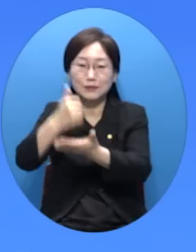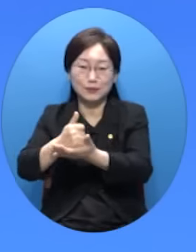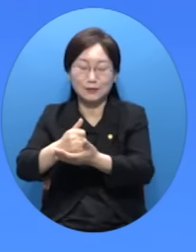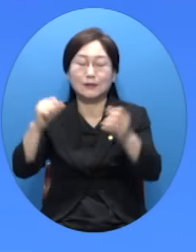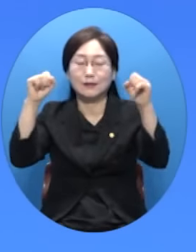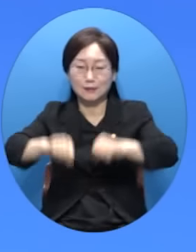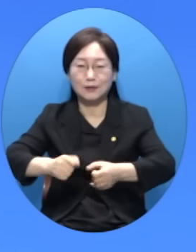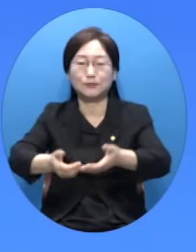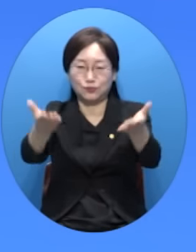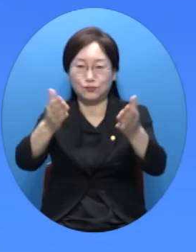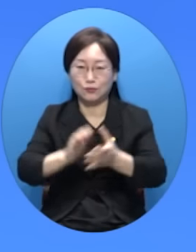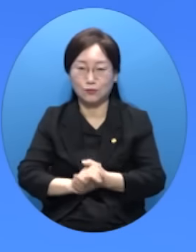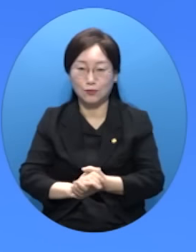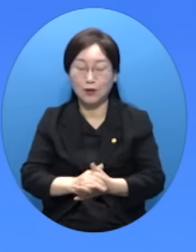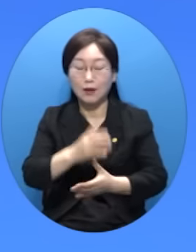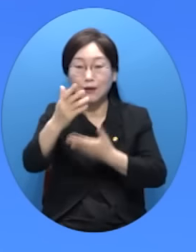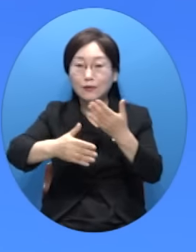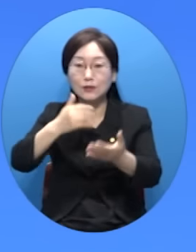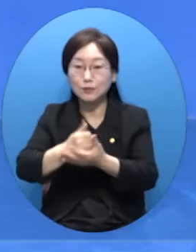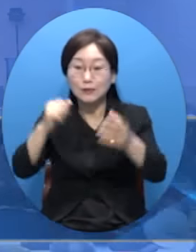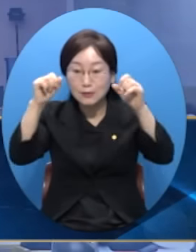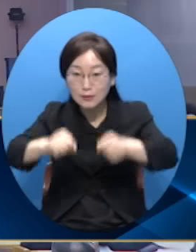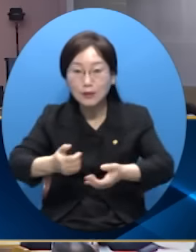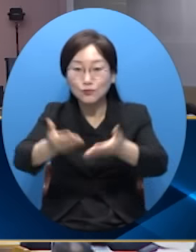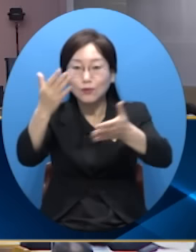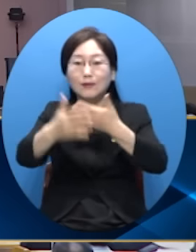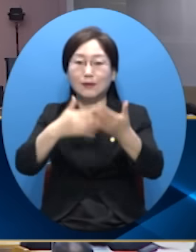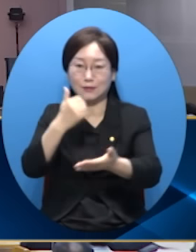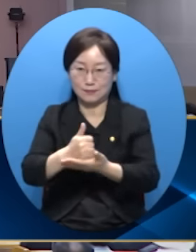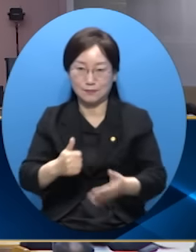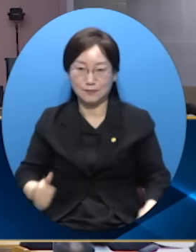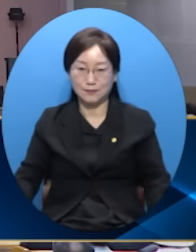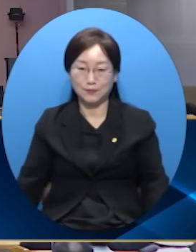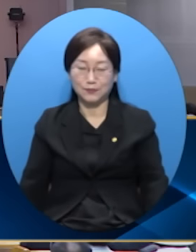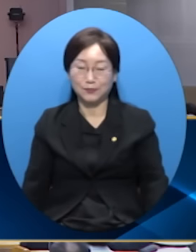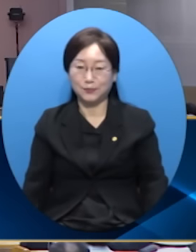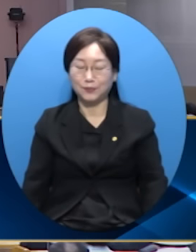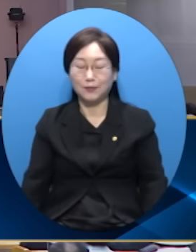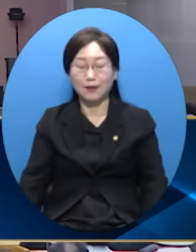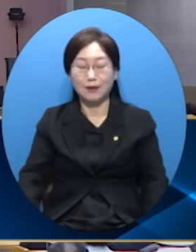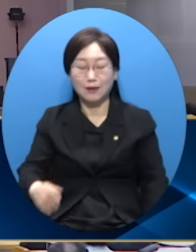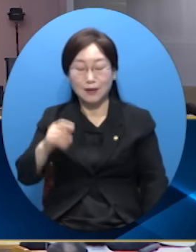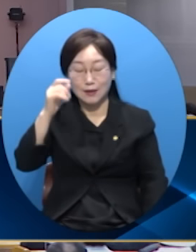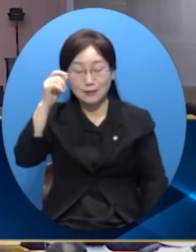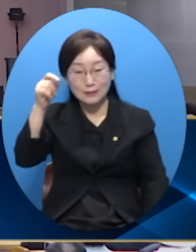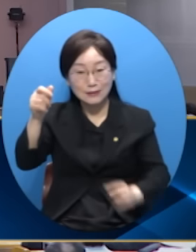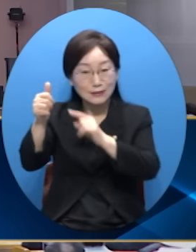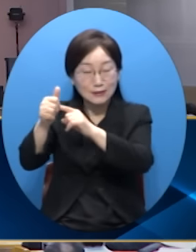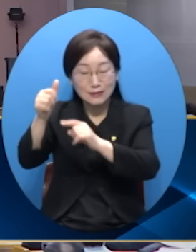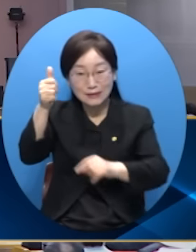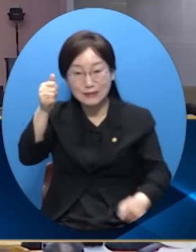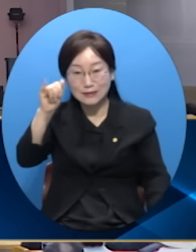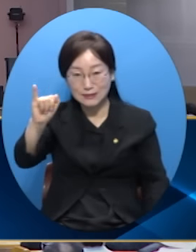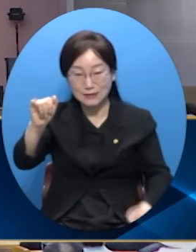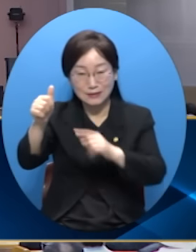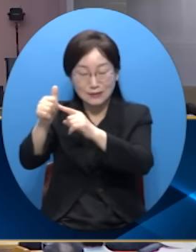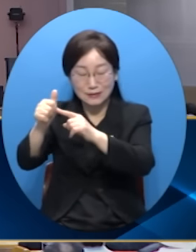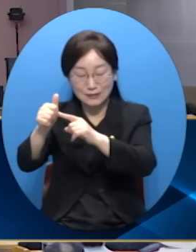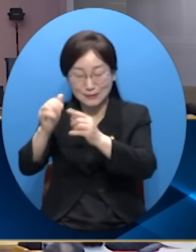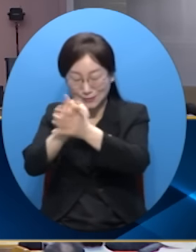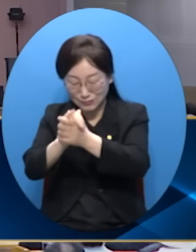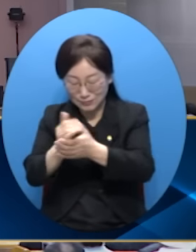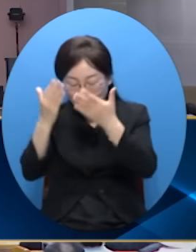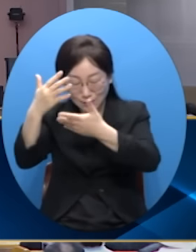응답해 주시는 것입니다. 우리 하나님은 응답하시는 하나님이십니다. 히스기야 기도를 드리고 들으시고 하나님께서